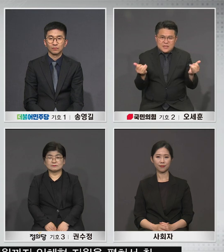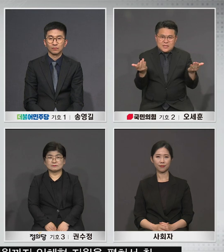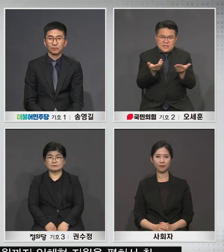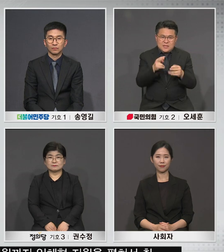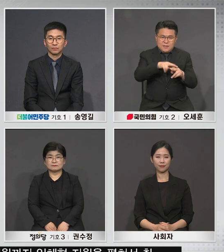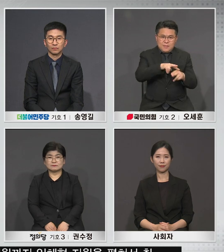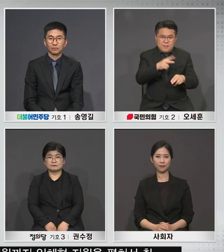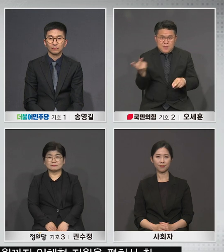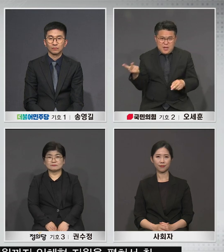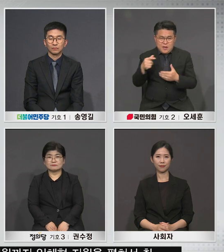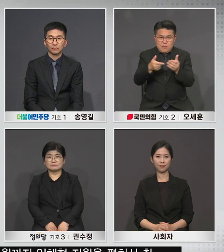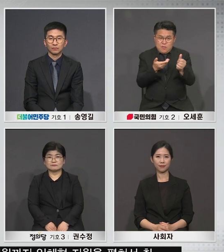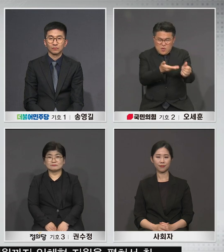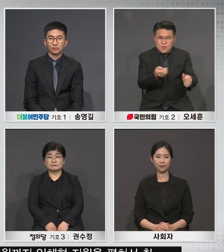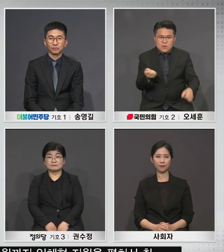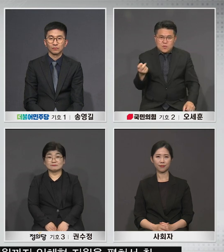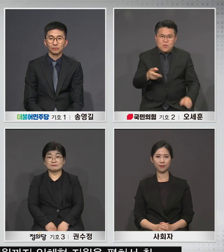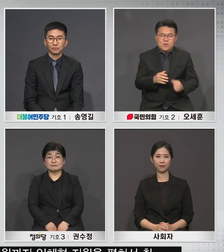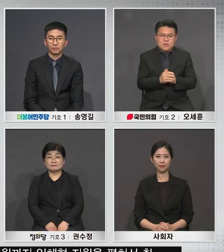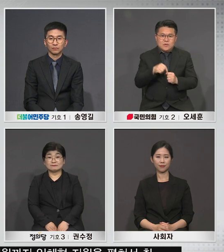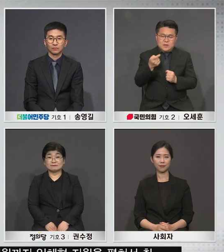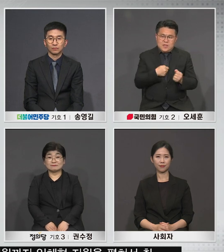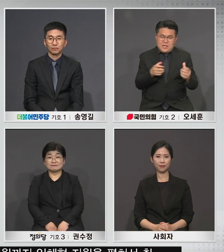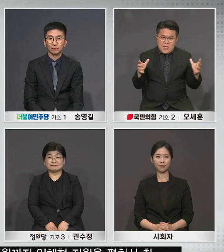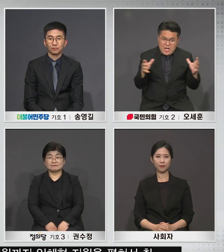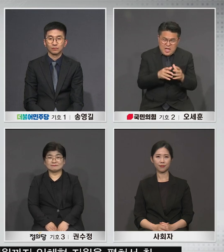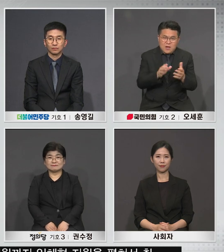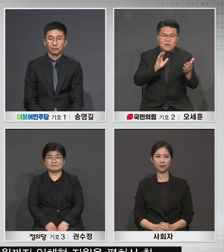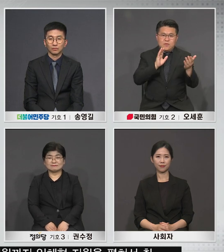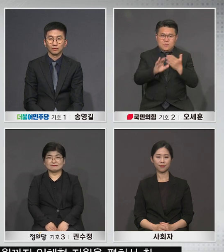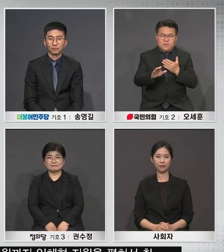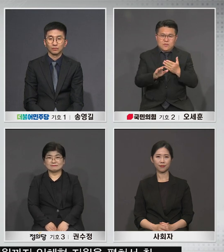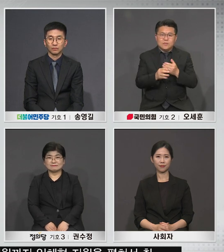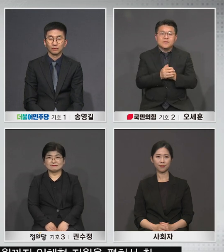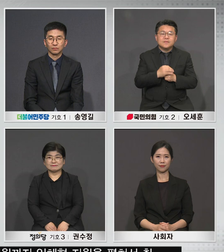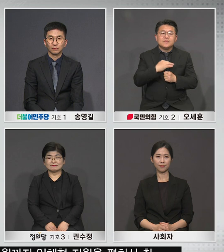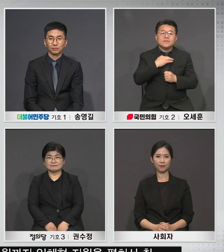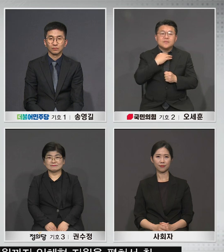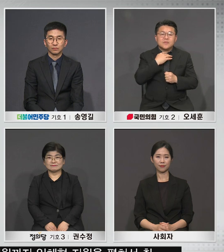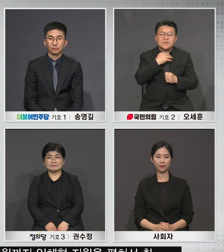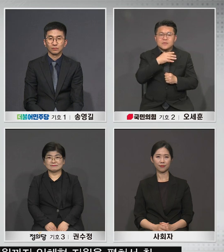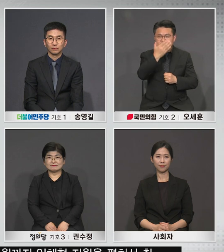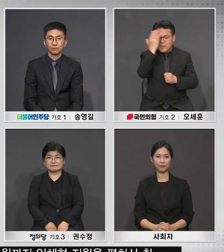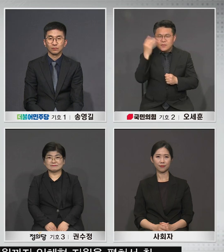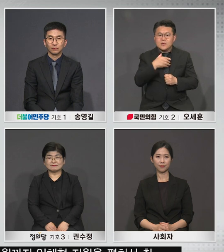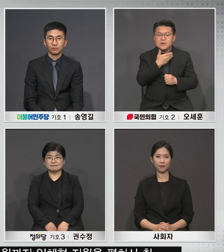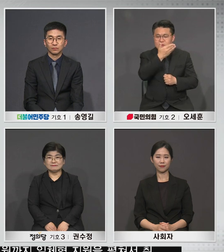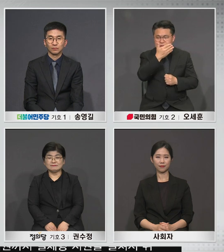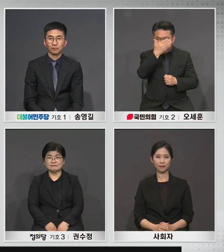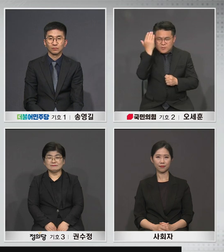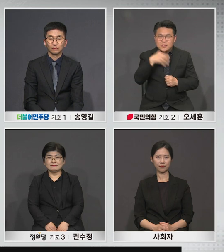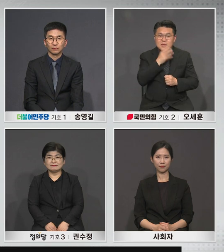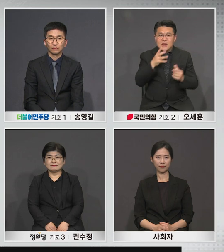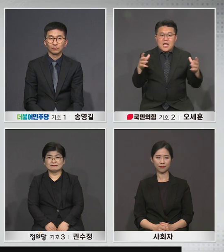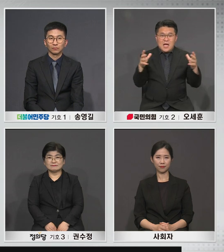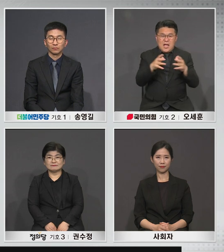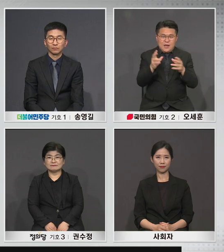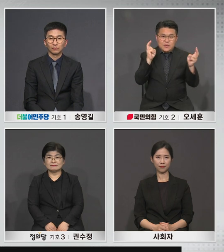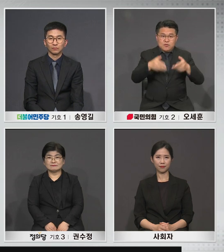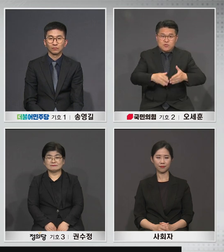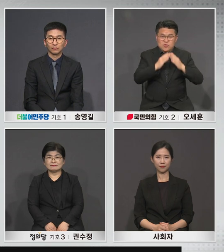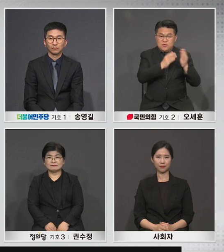MZ세대와 함께 협동해서 세대융합형 창업을 할 수 있도록 지원하는 프로그램도 준비하고 있습니다.